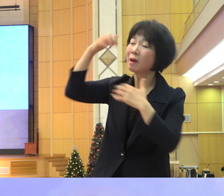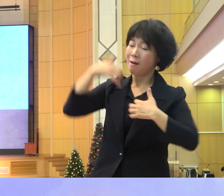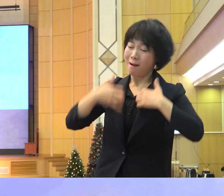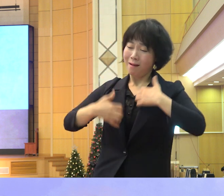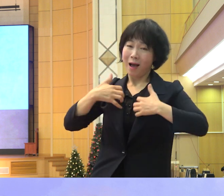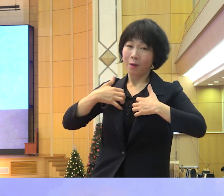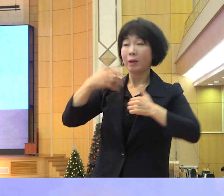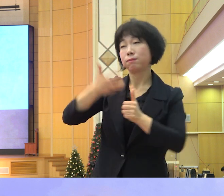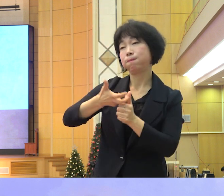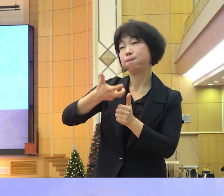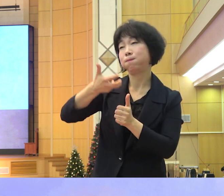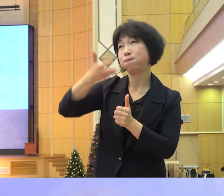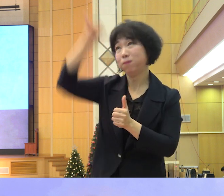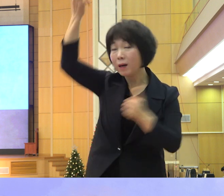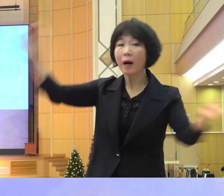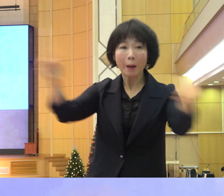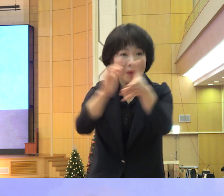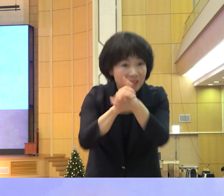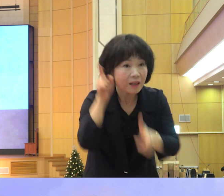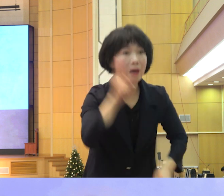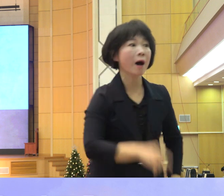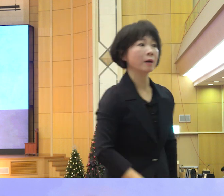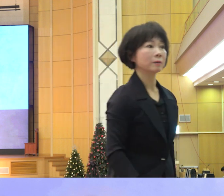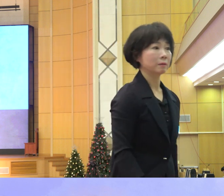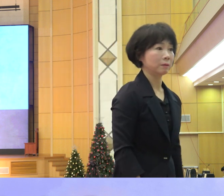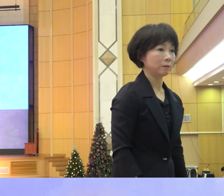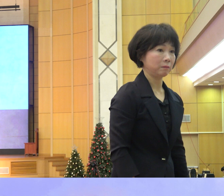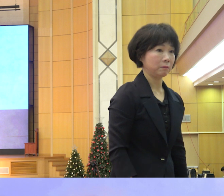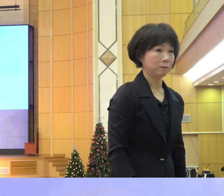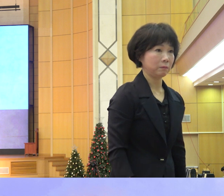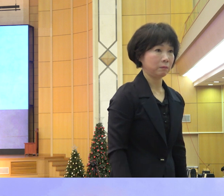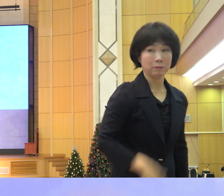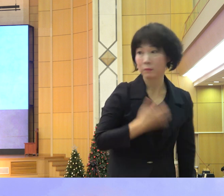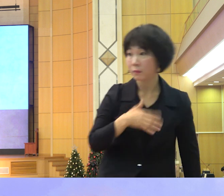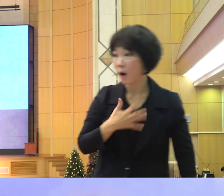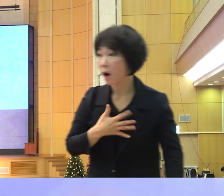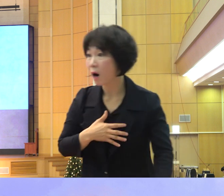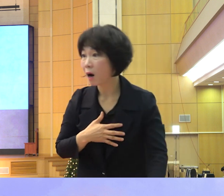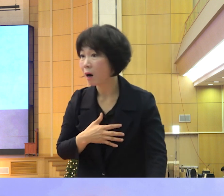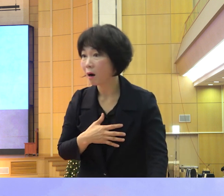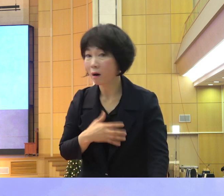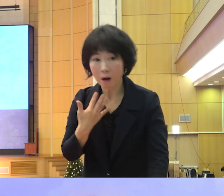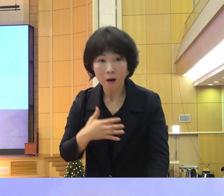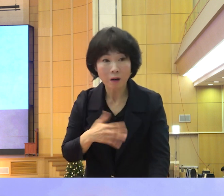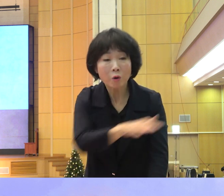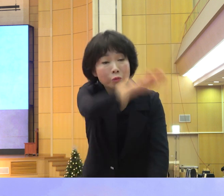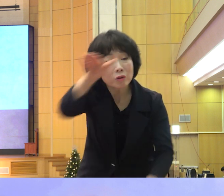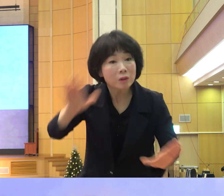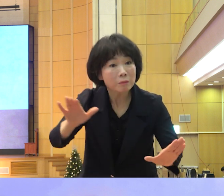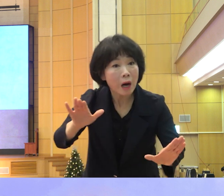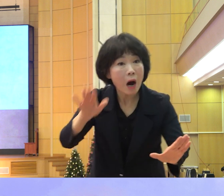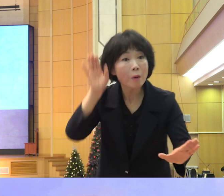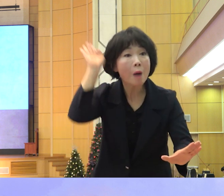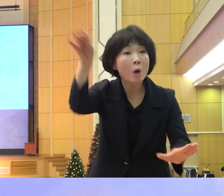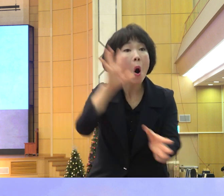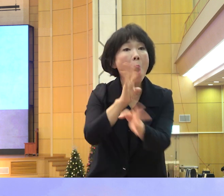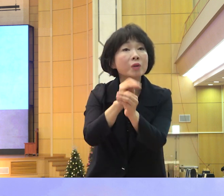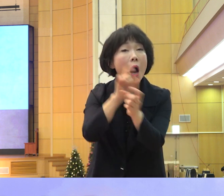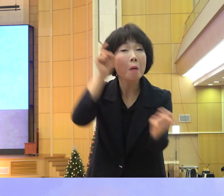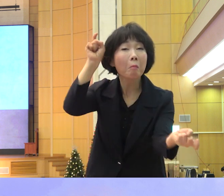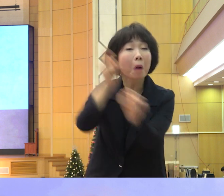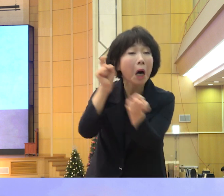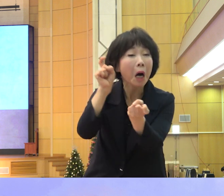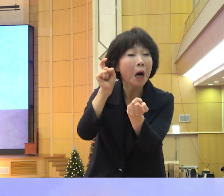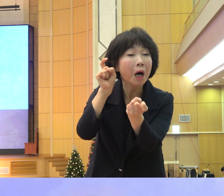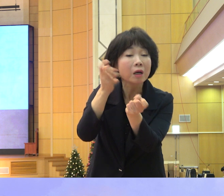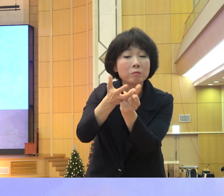가는 거야. 할렐루야. 우리가 어디 갔다가 또 저녁이 되면 내 집으로 돌아오지 않아요? 그럼 인생 여행을